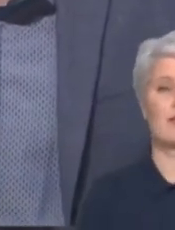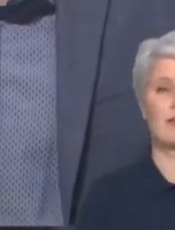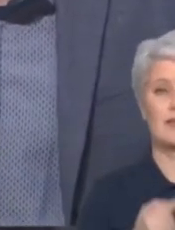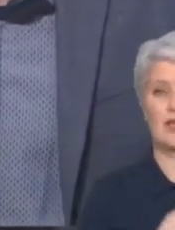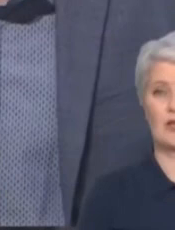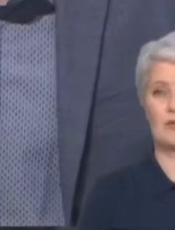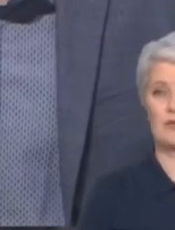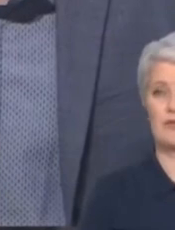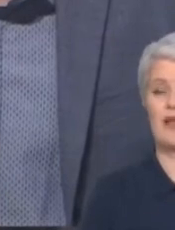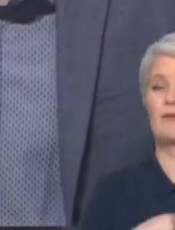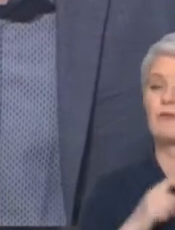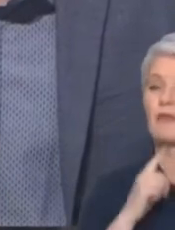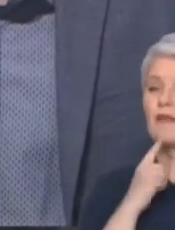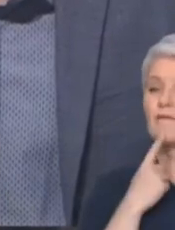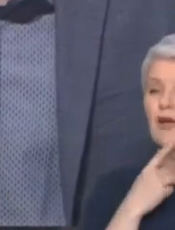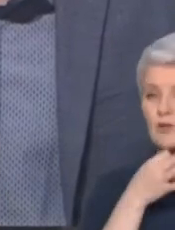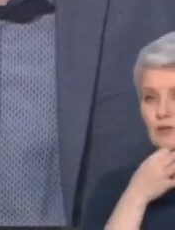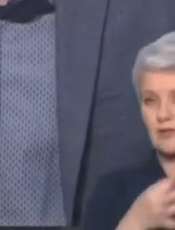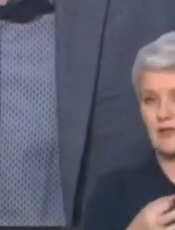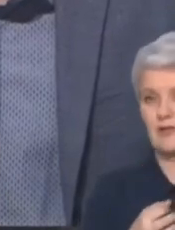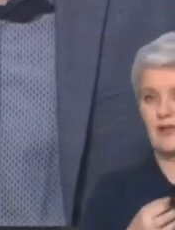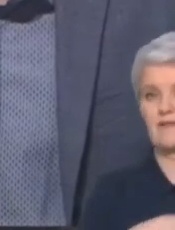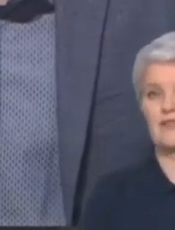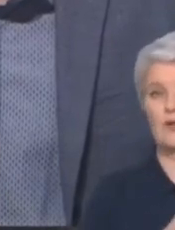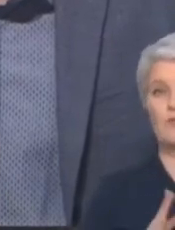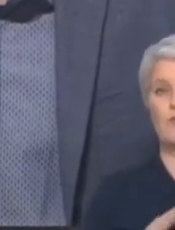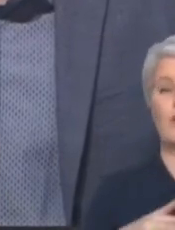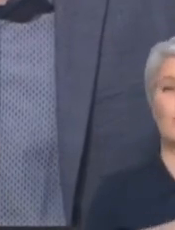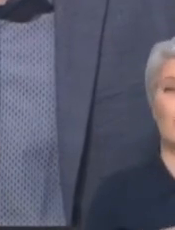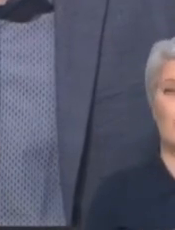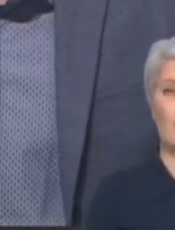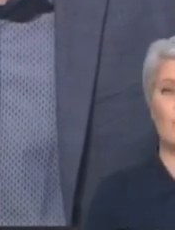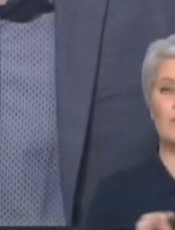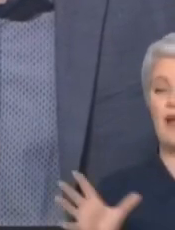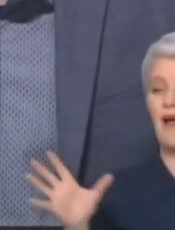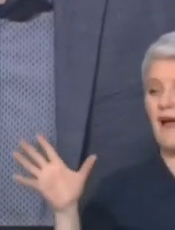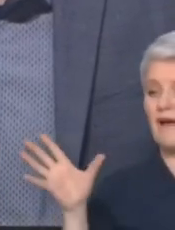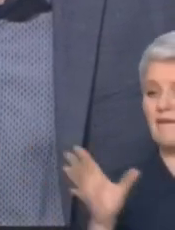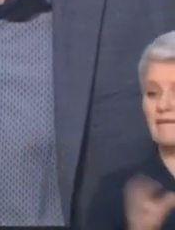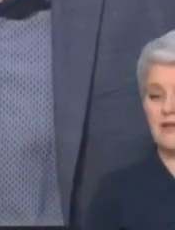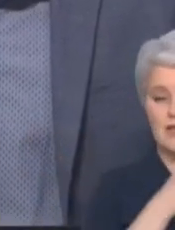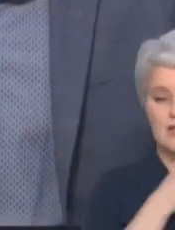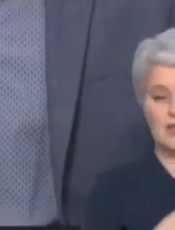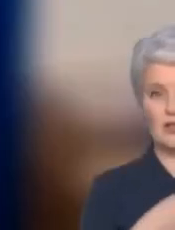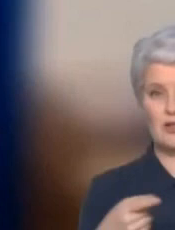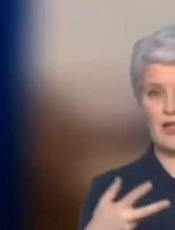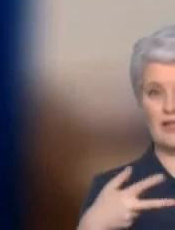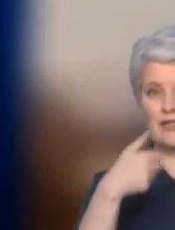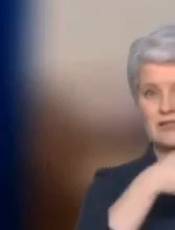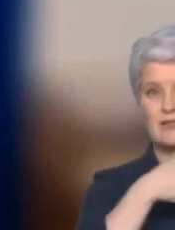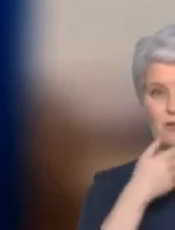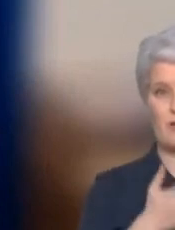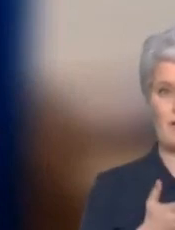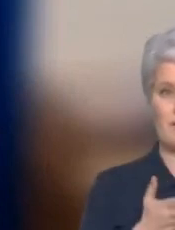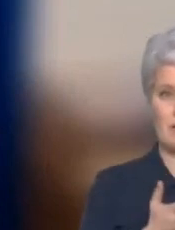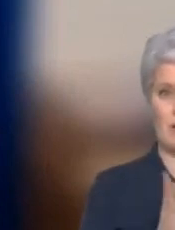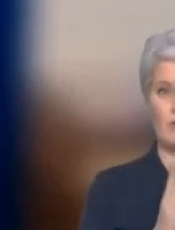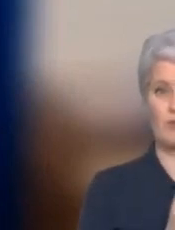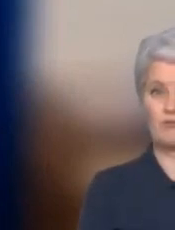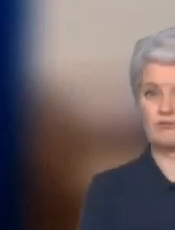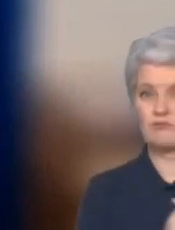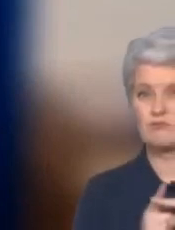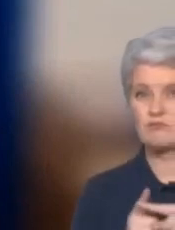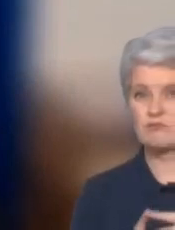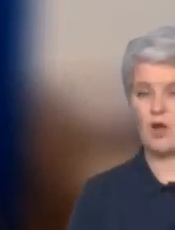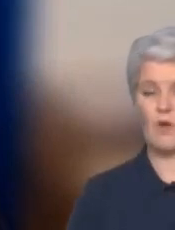би мовити. Ну, мені важко так сказати, тому що вона все одно буде порахована за весь проміжок часу. За 30 років страхового стажу будуть пораховані